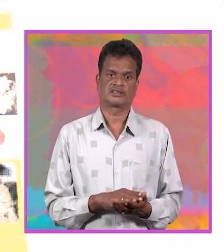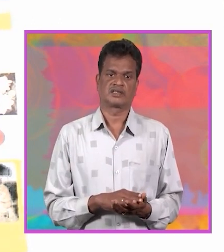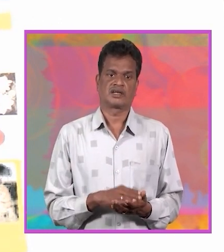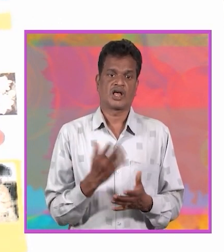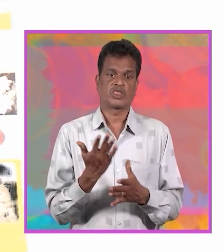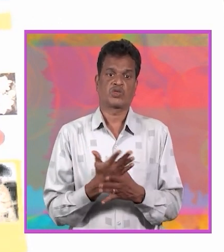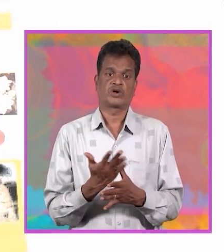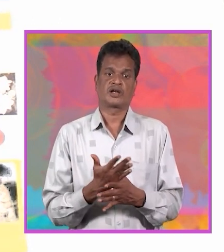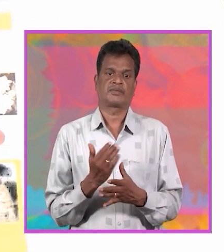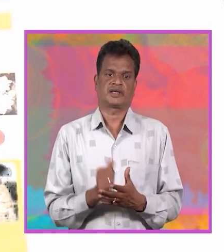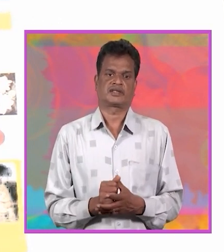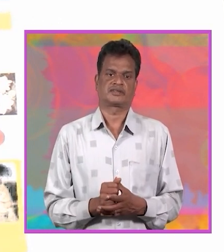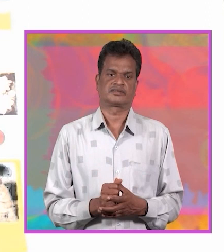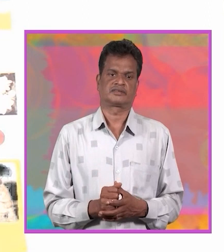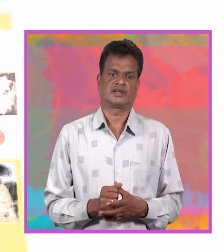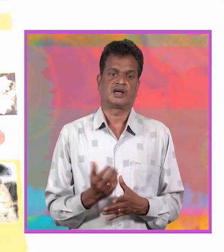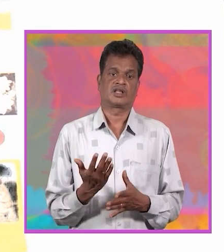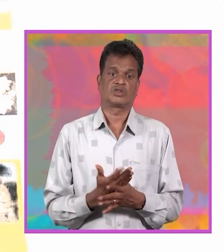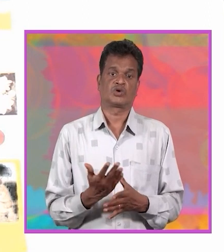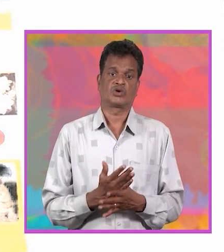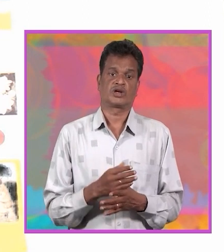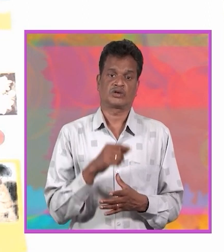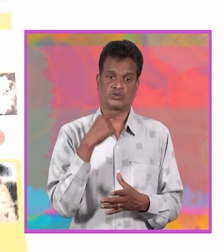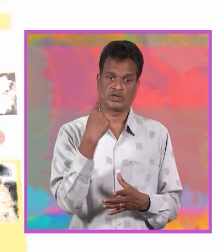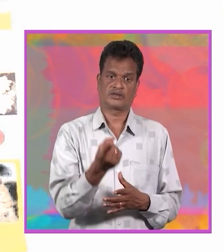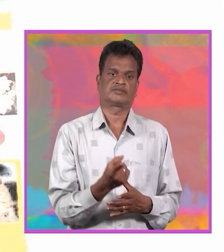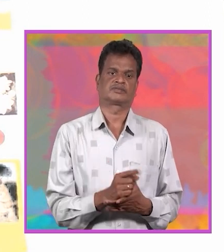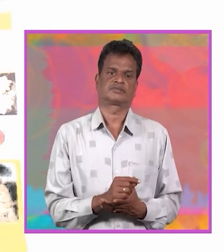தொழிற்பெயர். தொழிலை குறிக்க